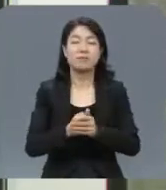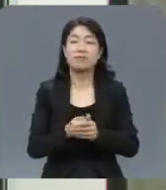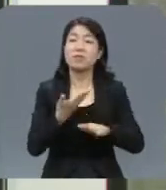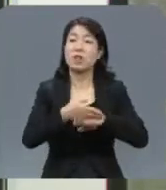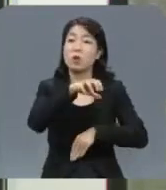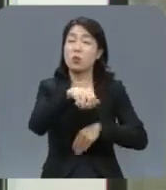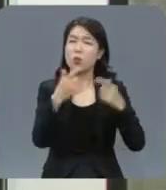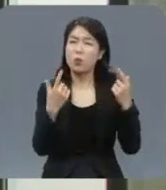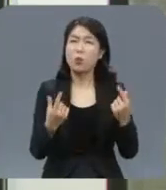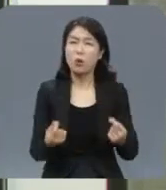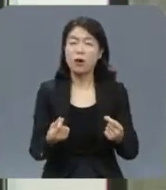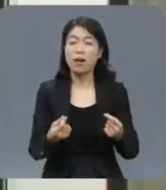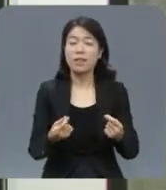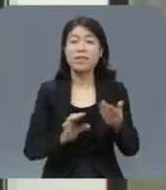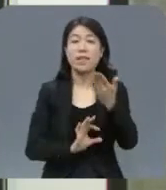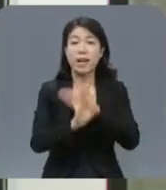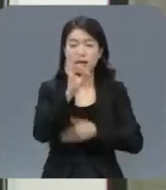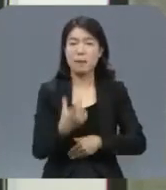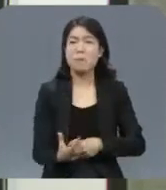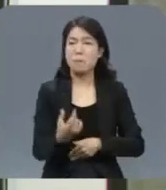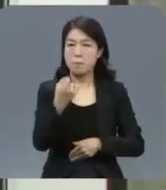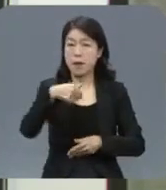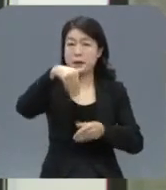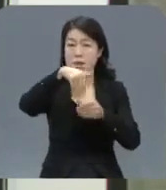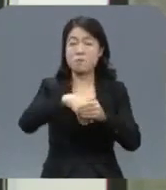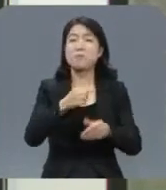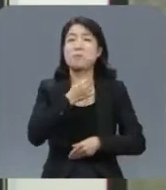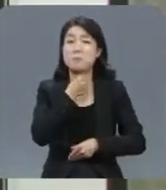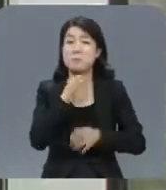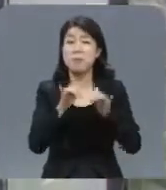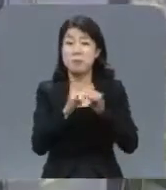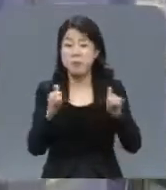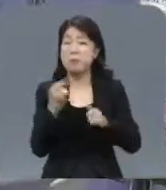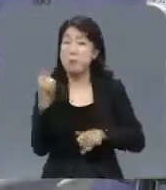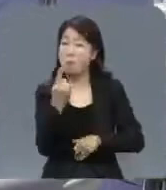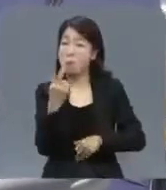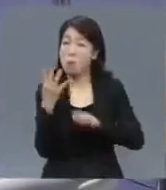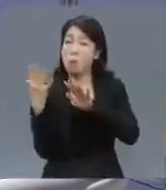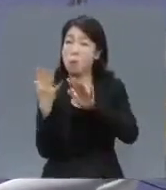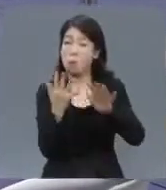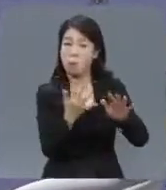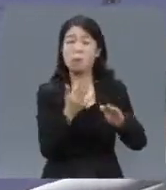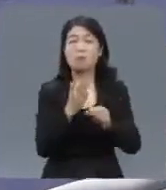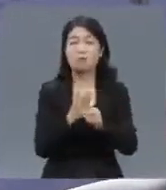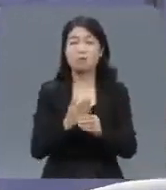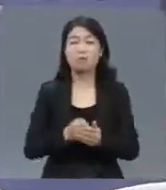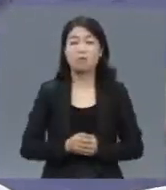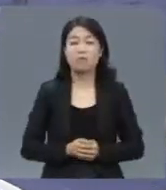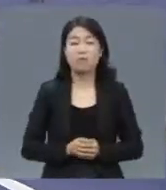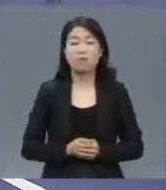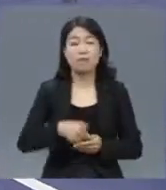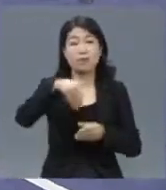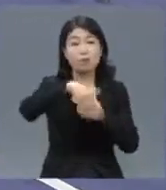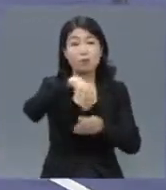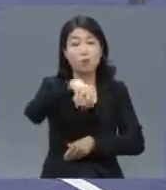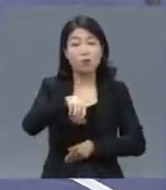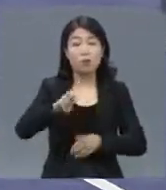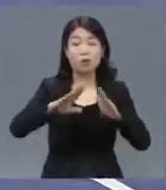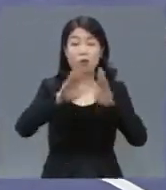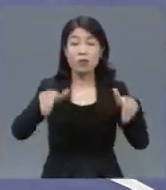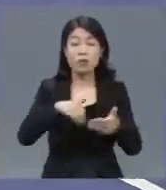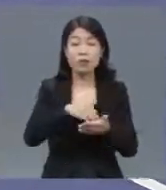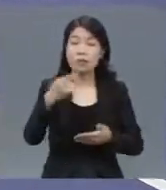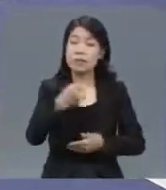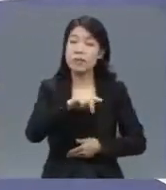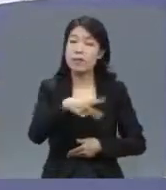마찬가지로 이것도 아침 일찍부터 투표를 하기 위한 유권자들의 밝기 이어지고 있습니다 어투 표 손은 광주 전남의